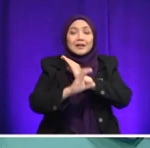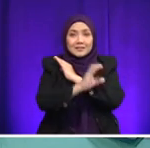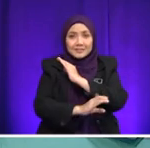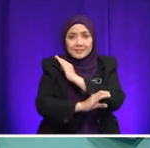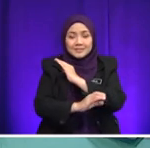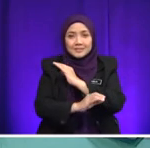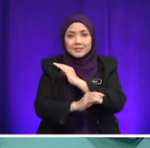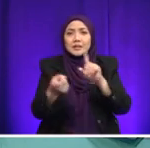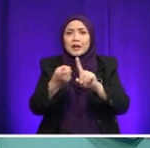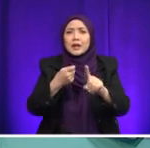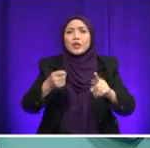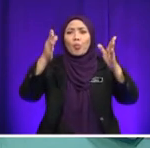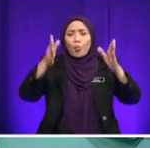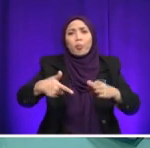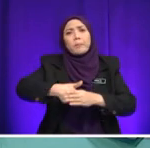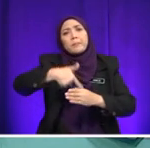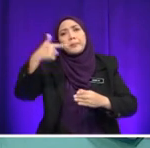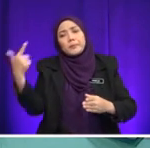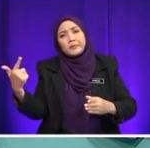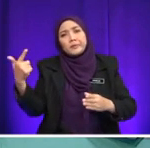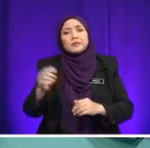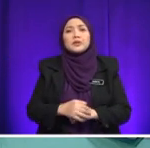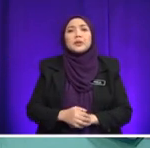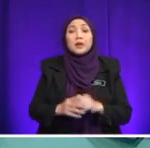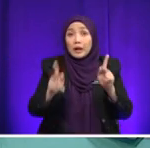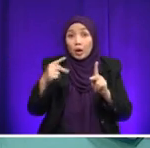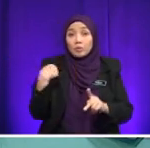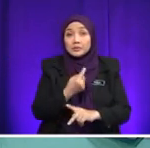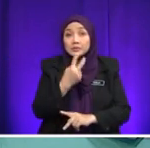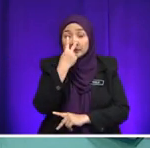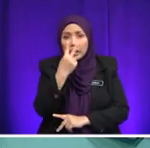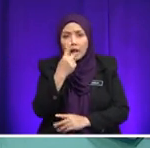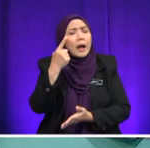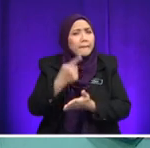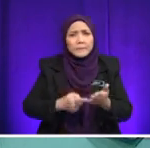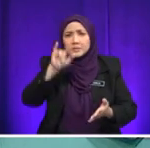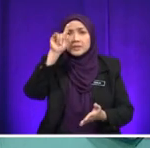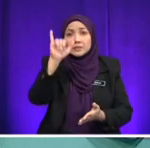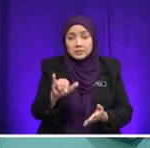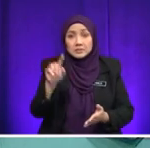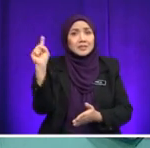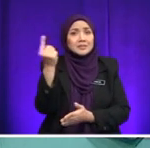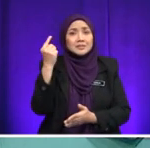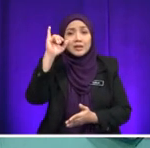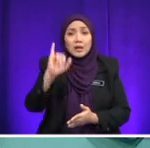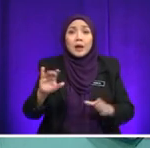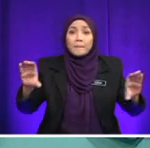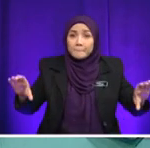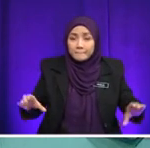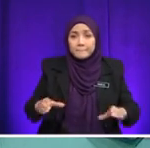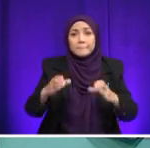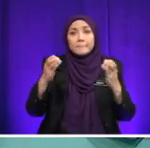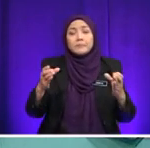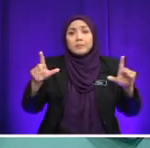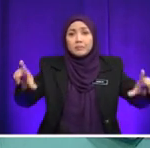saya membuat rumusan saya sebenarnya kalau kita lihat apa saja yang berlaku sebenarnya untuk menjaga kedaulatan